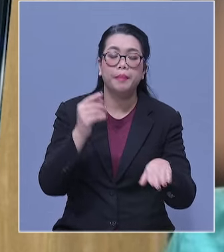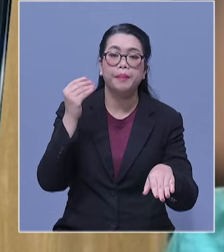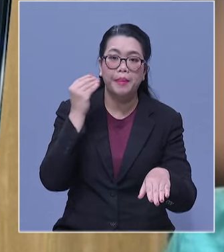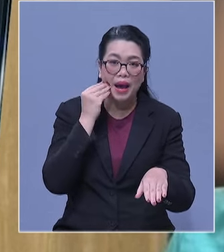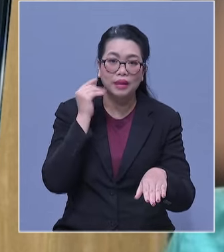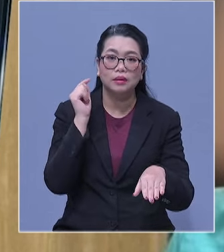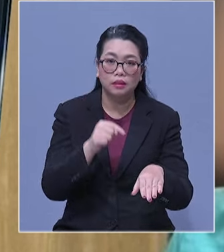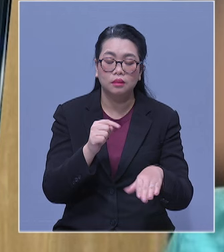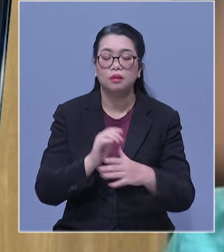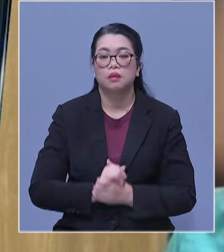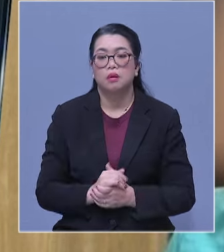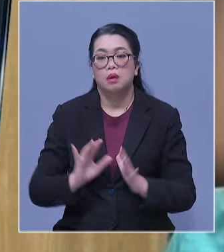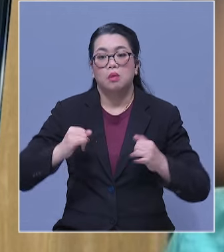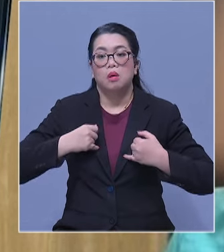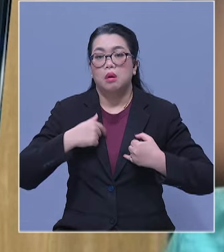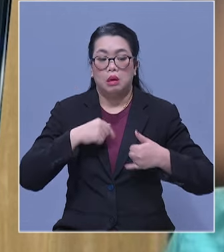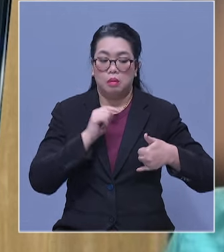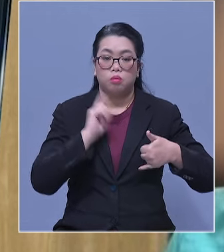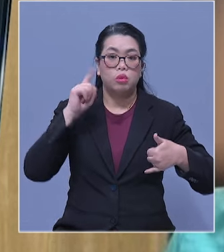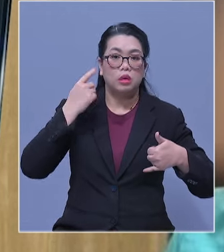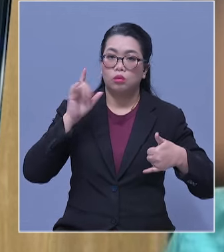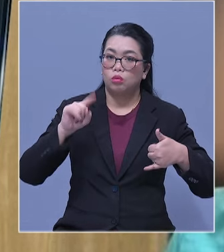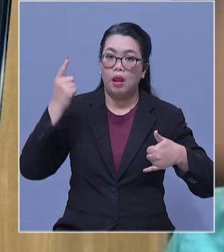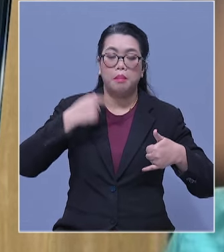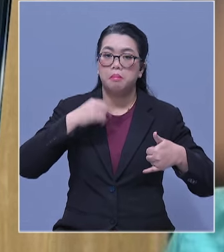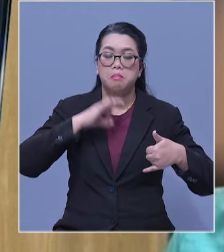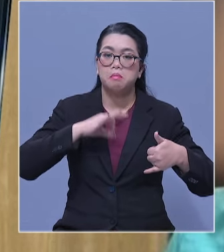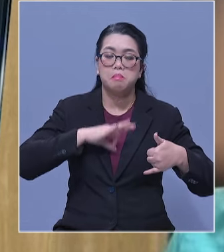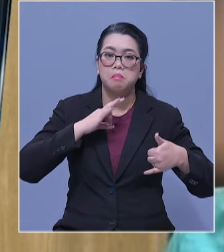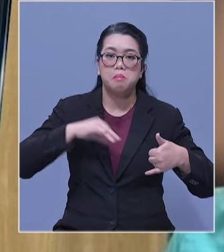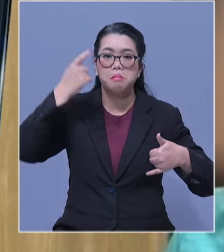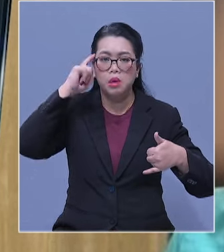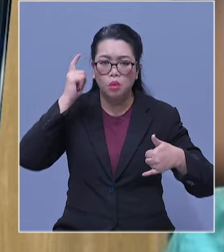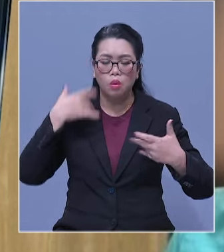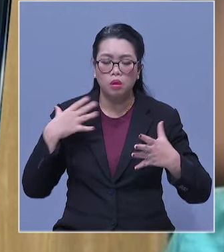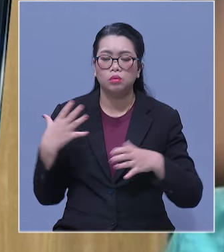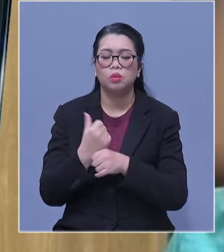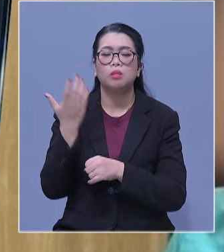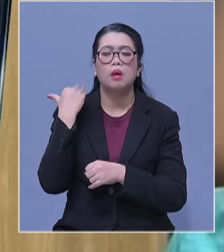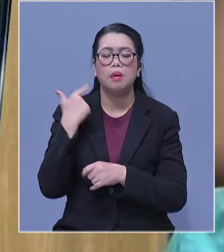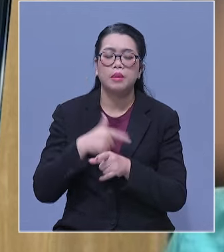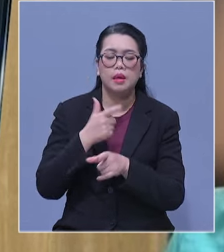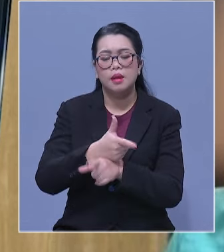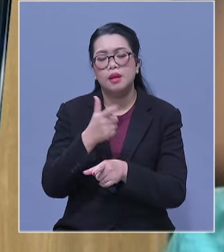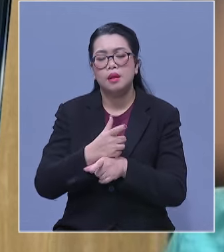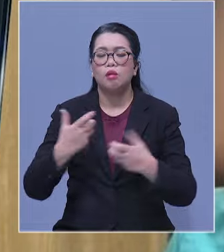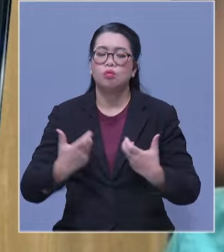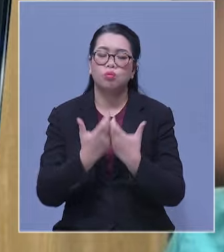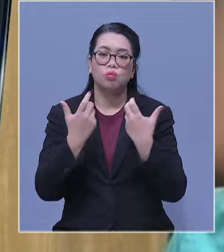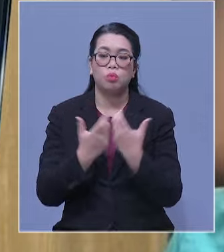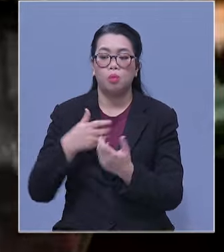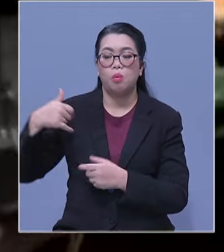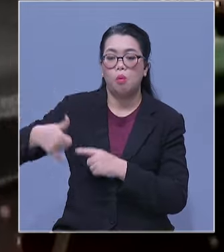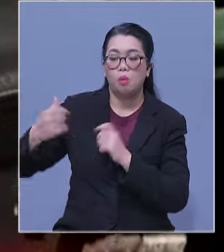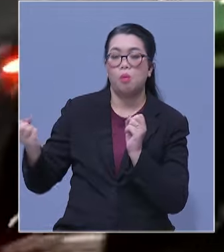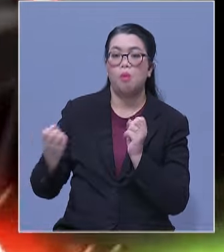มดที่ทำนี้เจ้าตัวไม่รู้ตัวเลยนะคะจนกระทั่งวันหนึ่งบริษัทมีการจัดเลี้ยงสังสรรค์นะคะผู้เสียหายเขาก็เมาแต่ว่